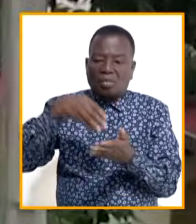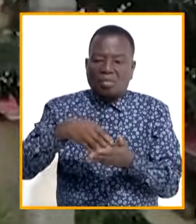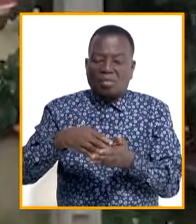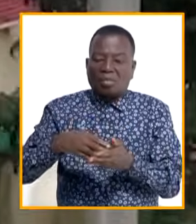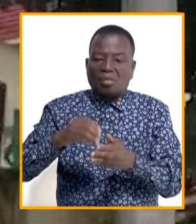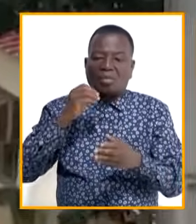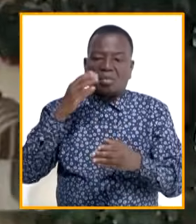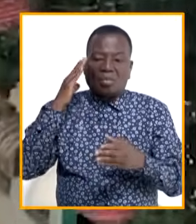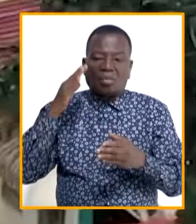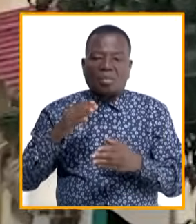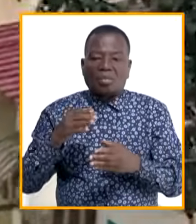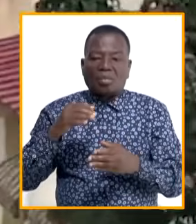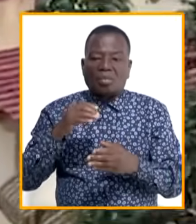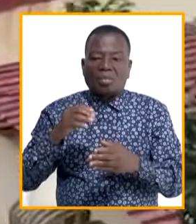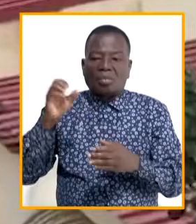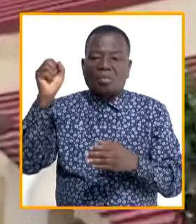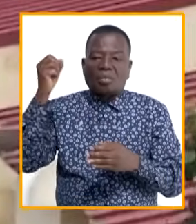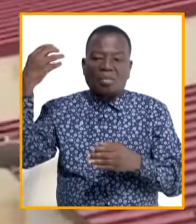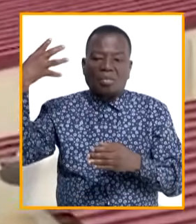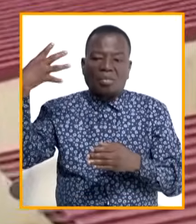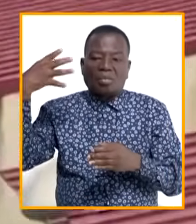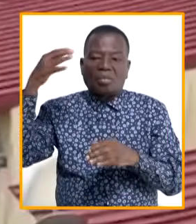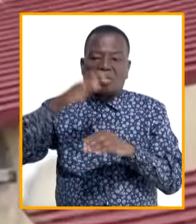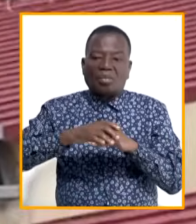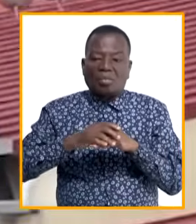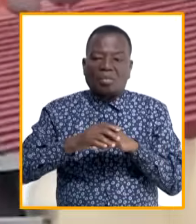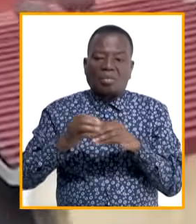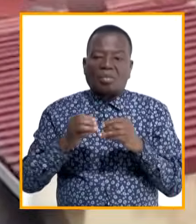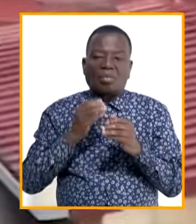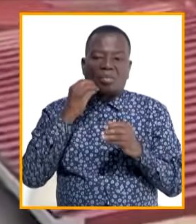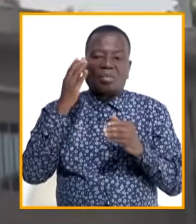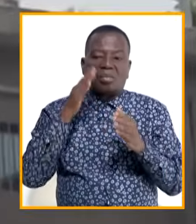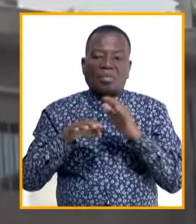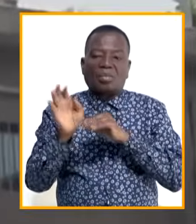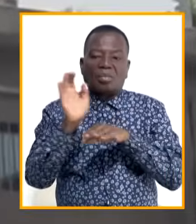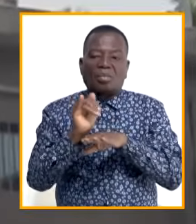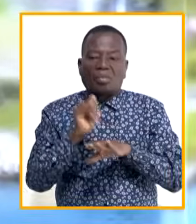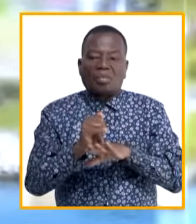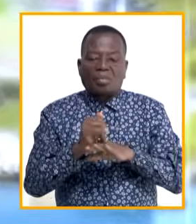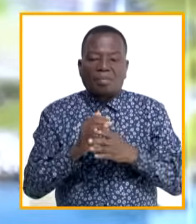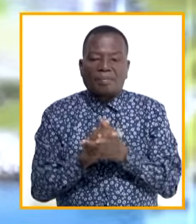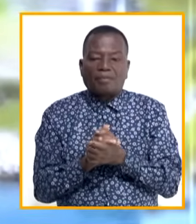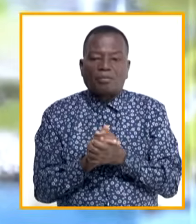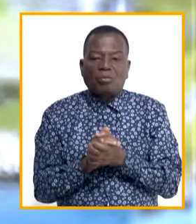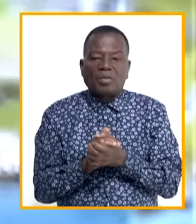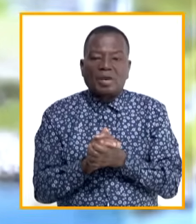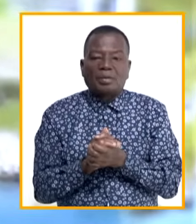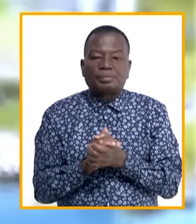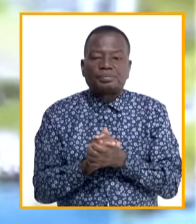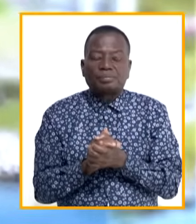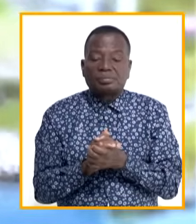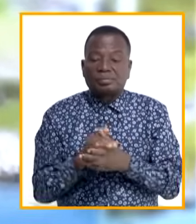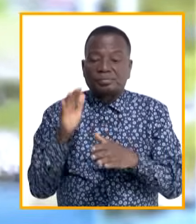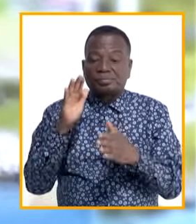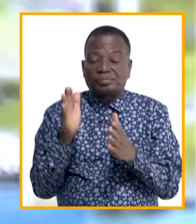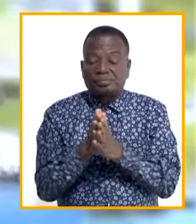années. Autant dire qu'un soleil nouveau se lève sur le secteur de l'immobilier en Côte d'Ivoire. Un dossier à revoir sur